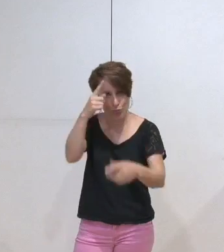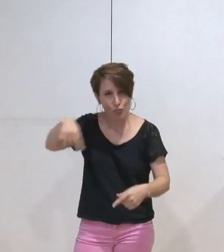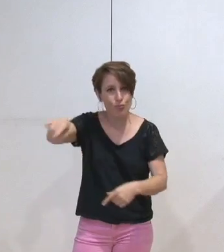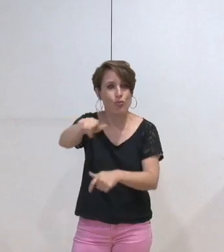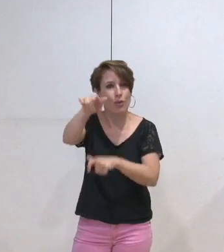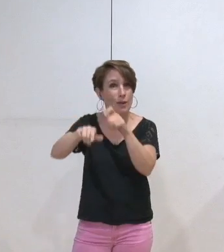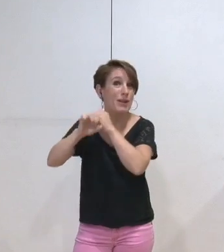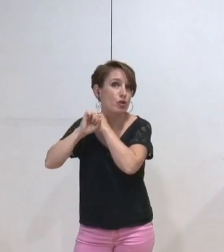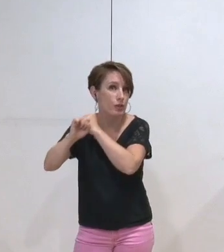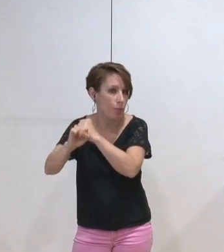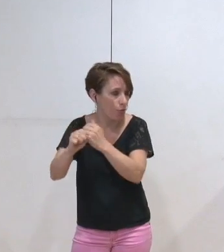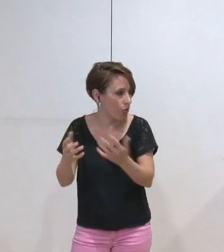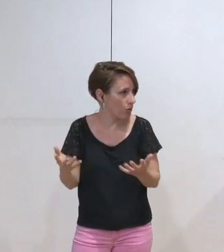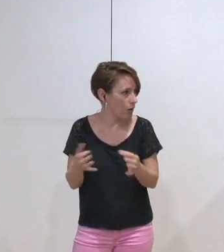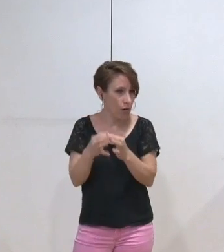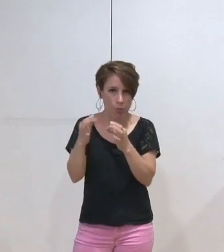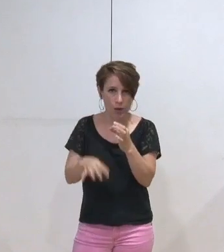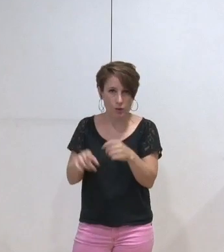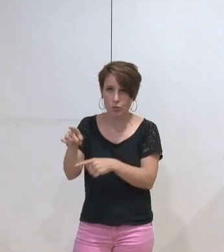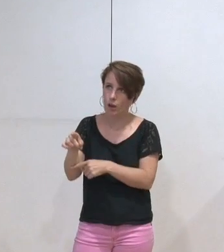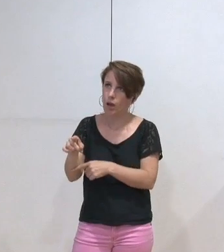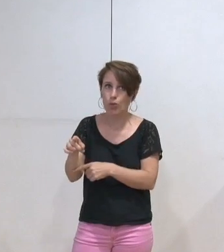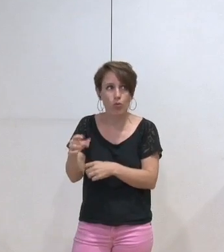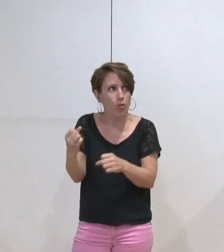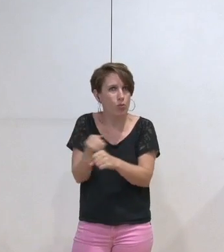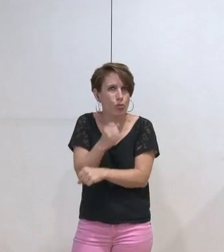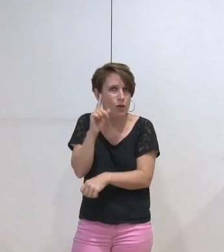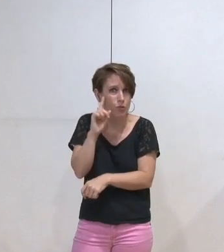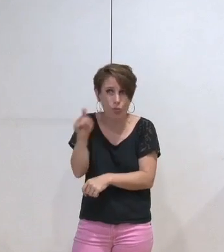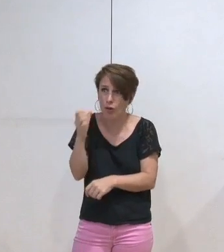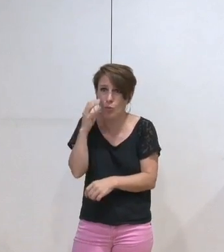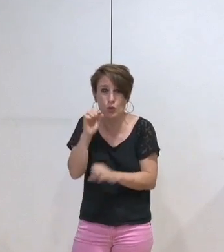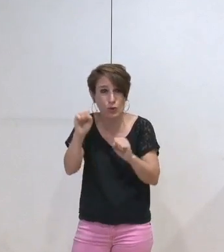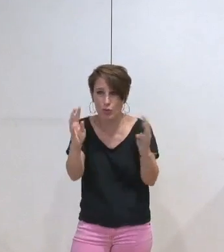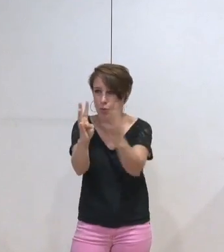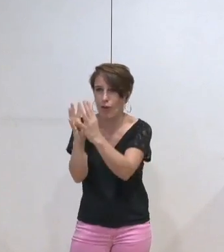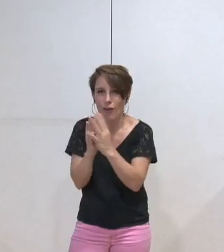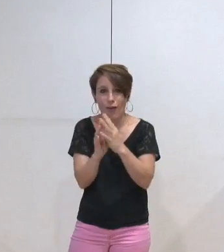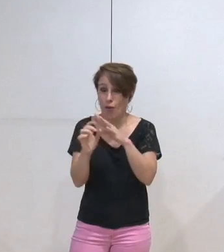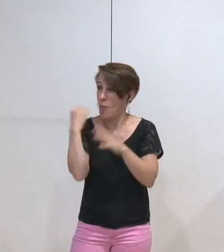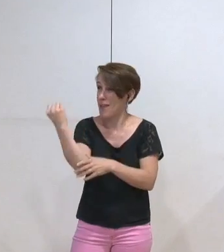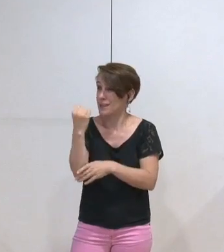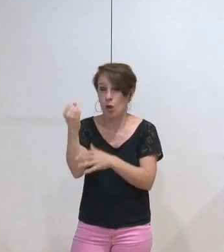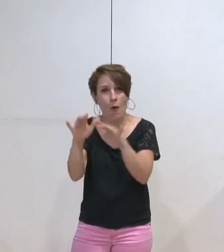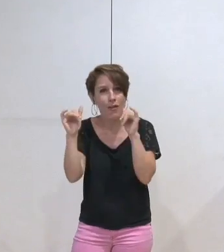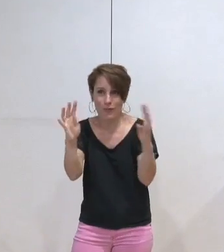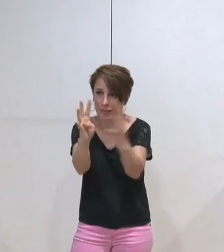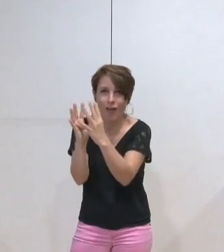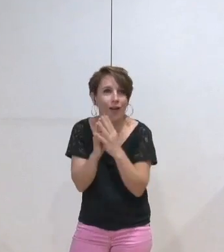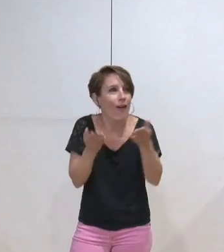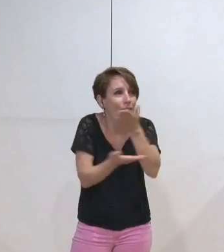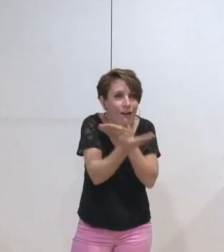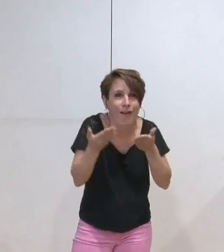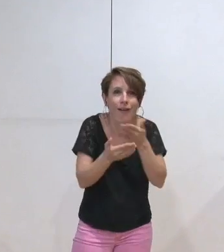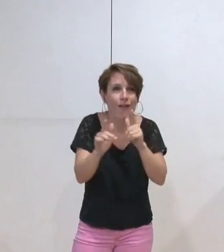retirez à ces mêmes personnes un rendez-vous quotidien de sociabilité qui permet à beaucoup de sortir de leur isolement vous proposez à la place